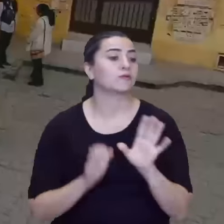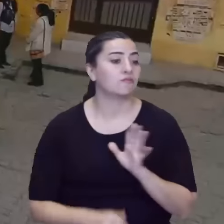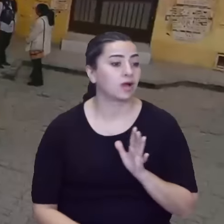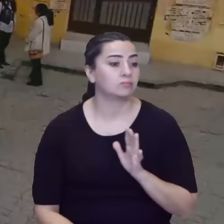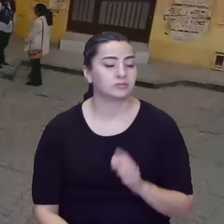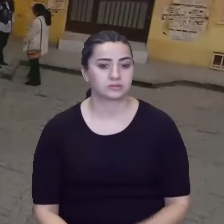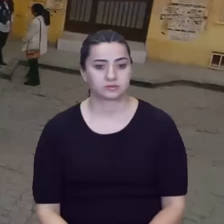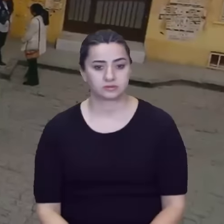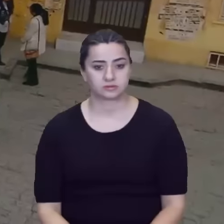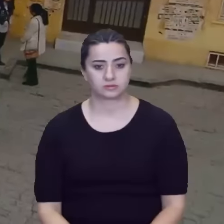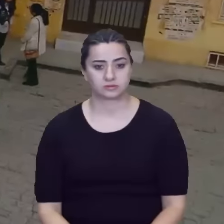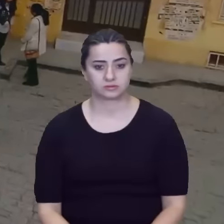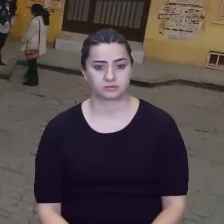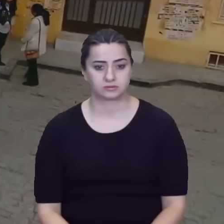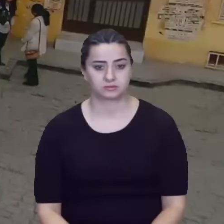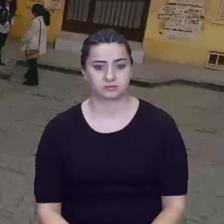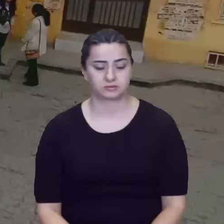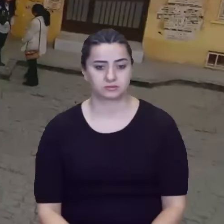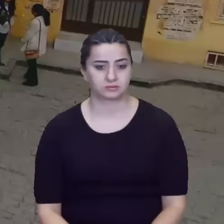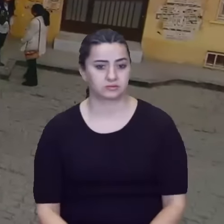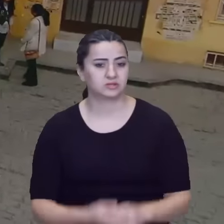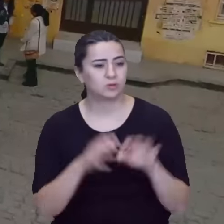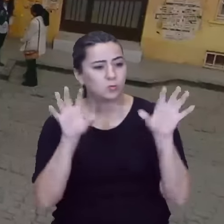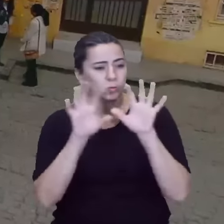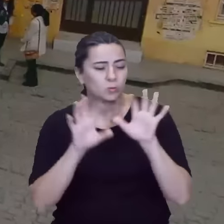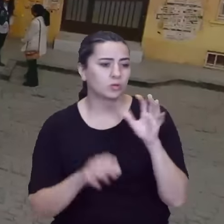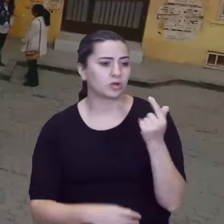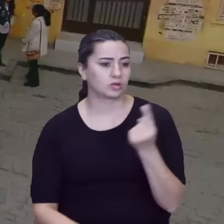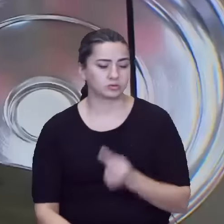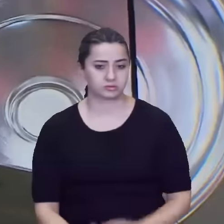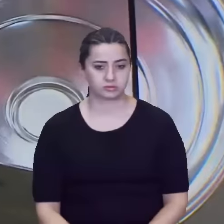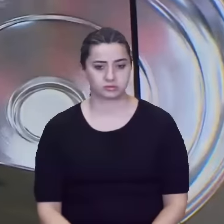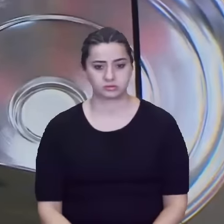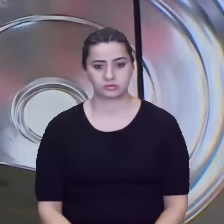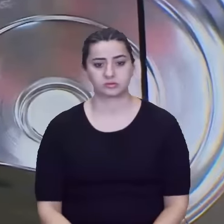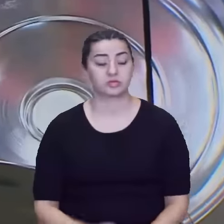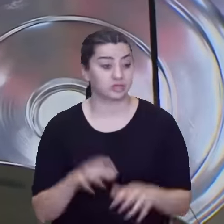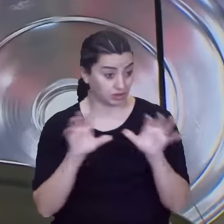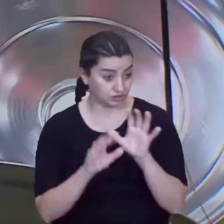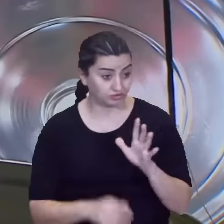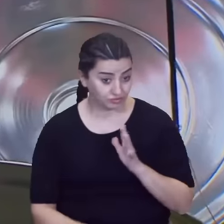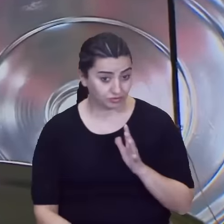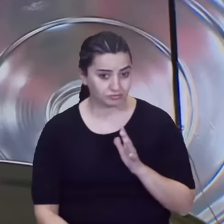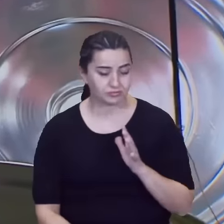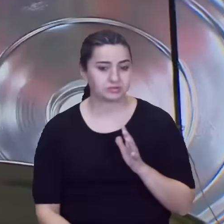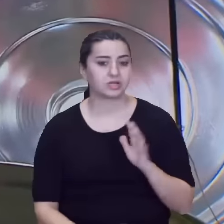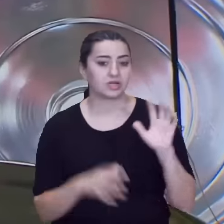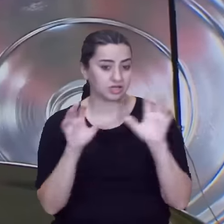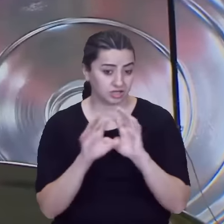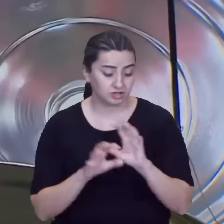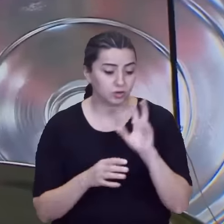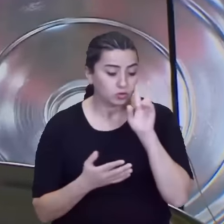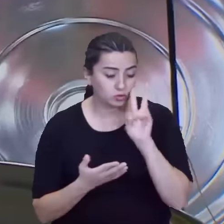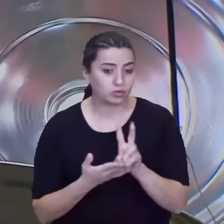mi? Ay şey karıncalı gösteriyor. Ha karıncalı. Ha. Eğer